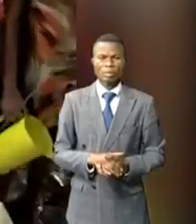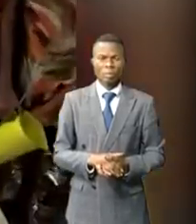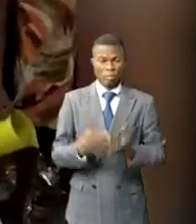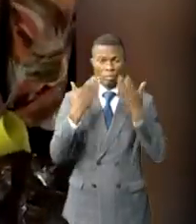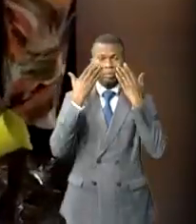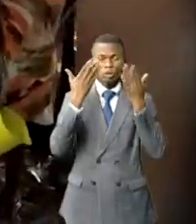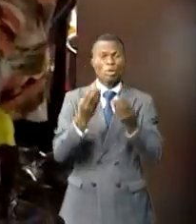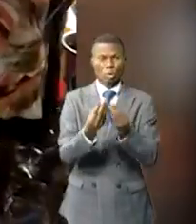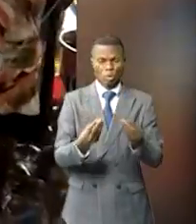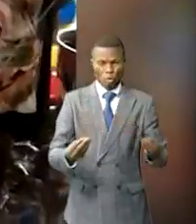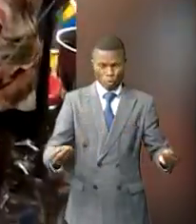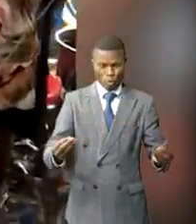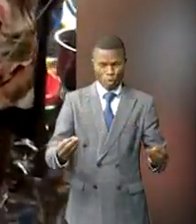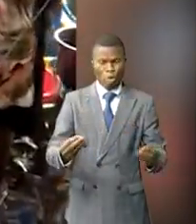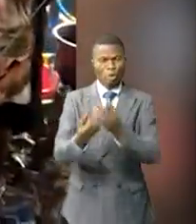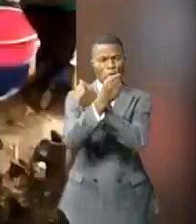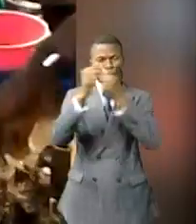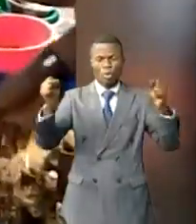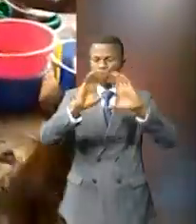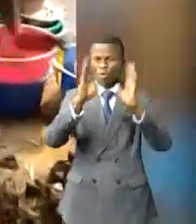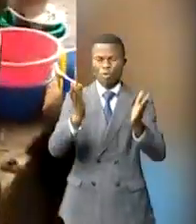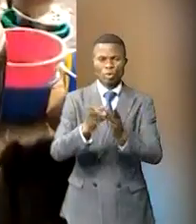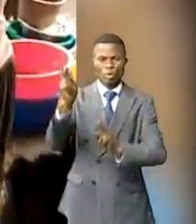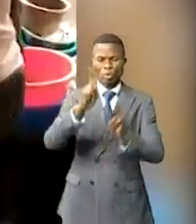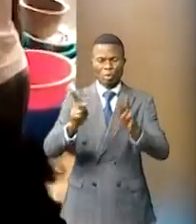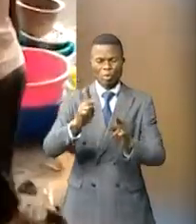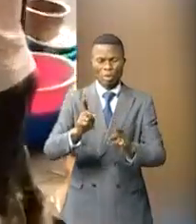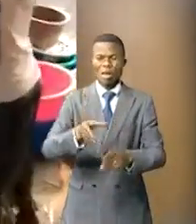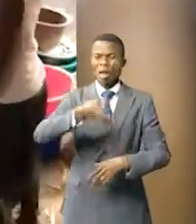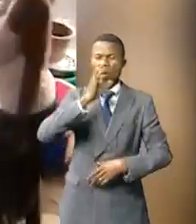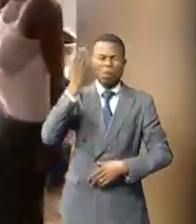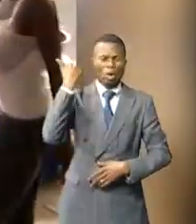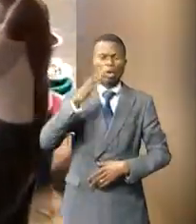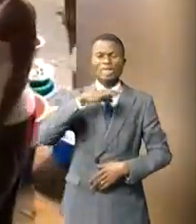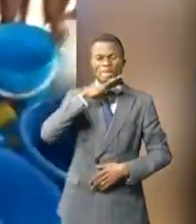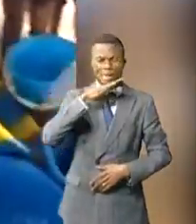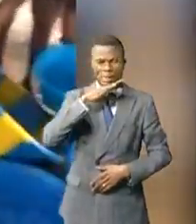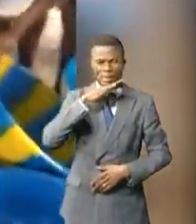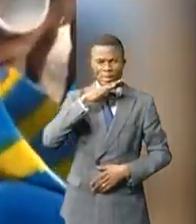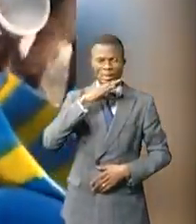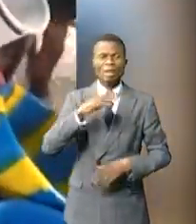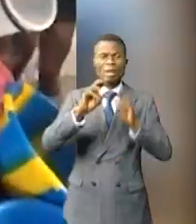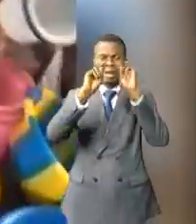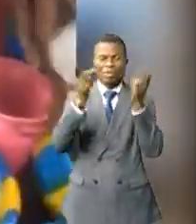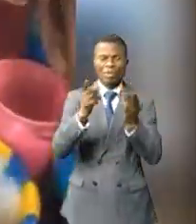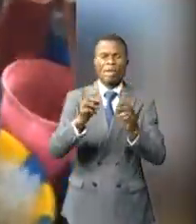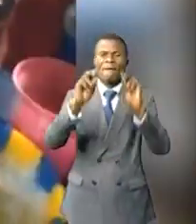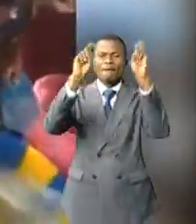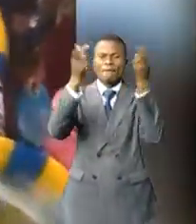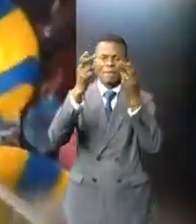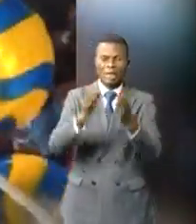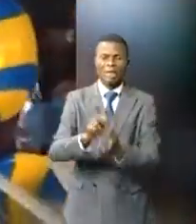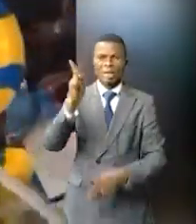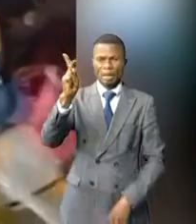Voilà une solution qui vient sauver tout un peuple condamné à consommer l'eau polluée de la rivière Chicapa et Kasai, malgré